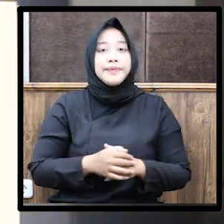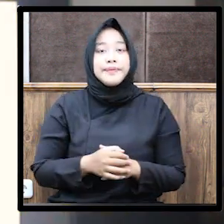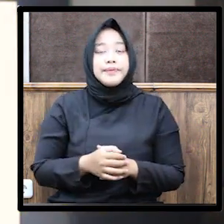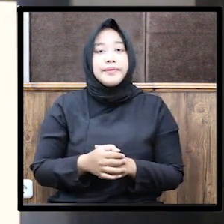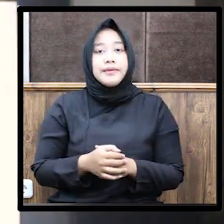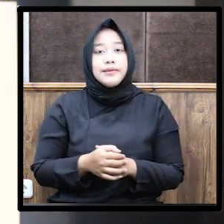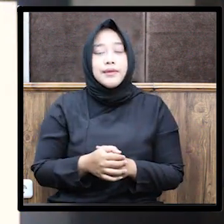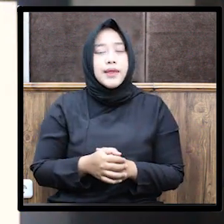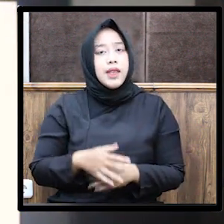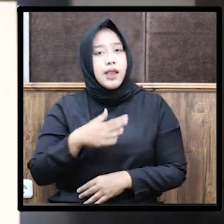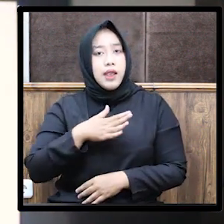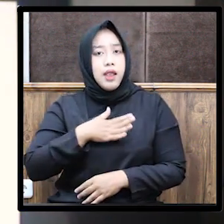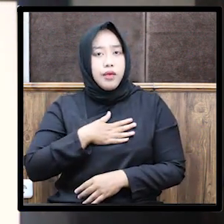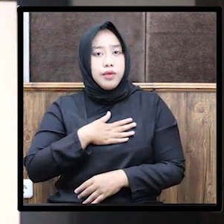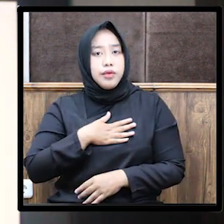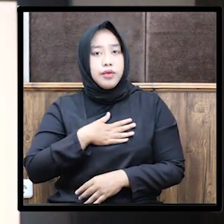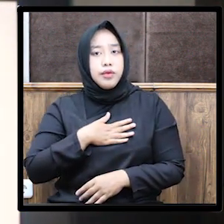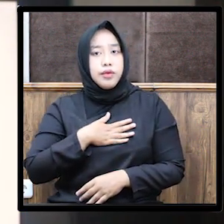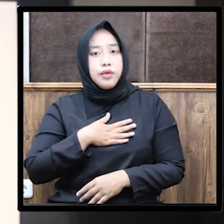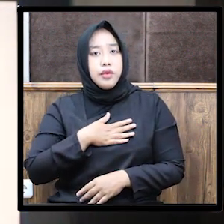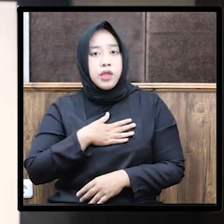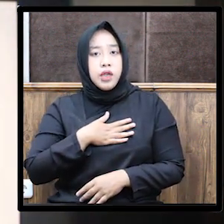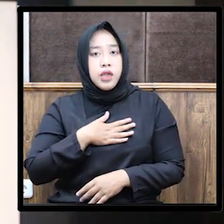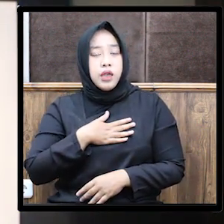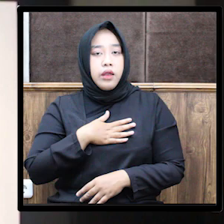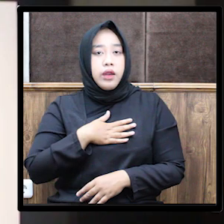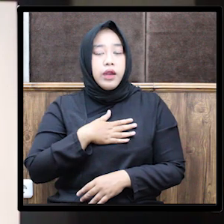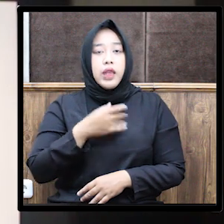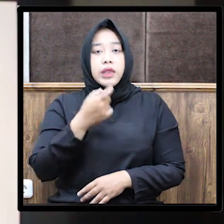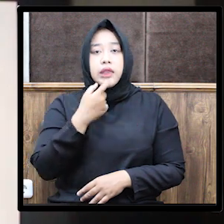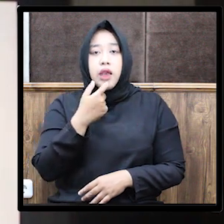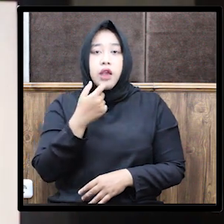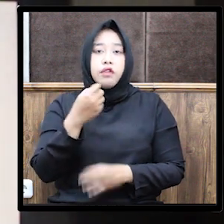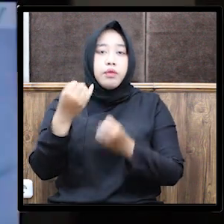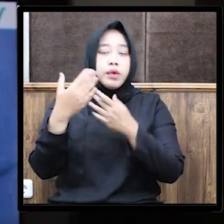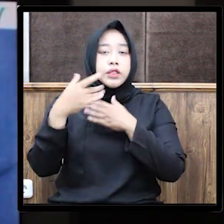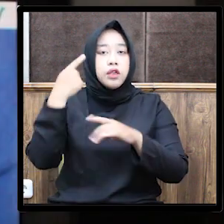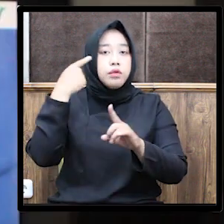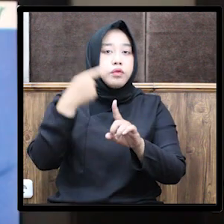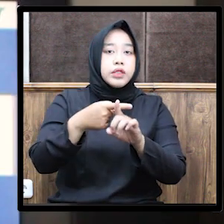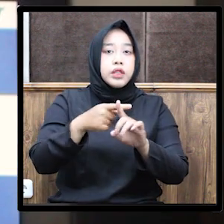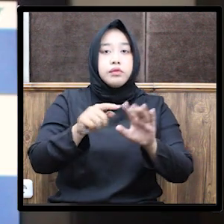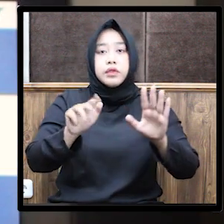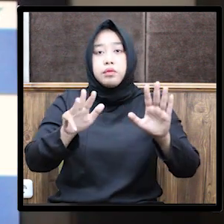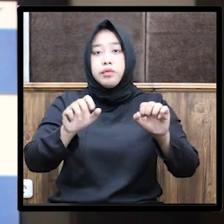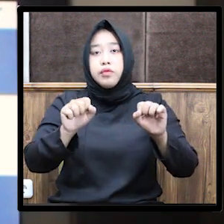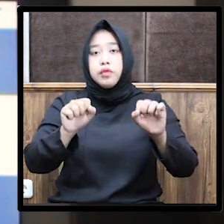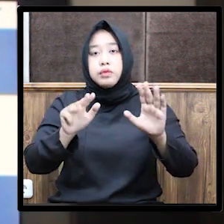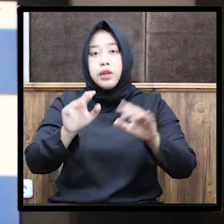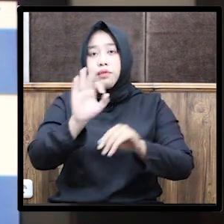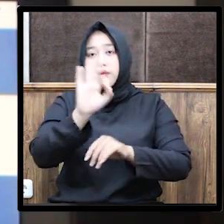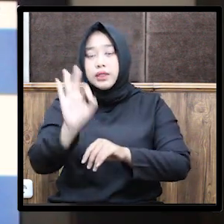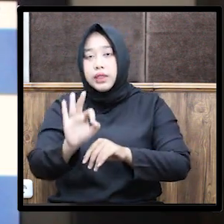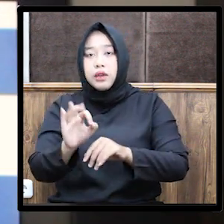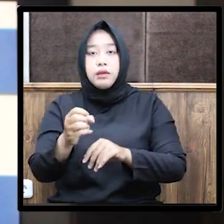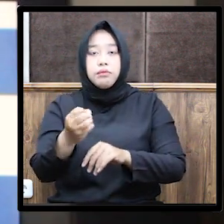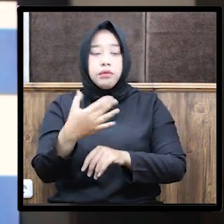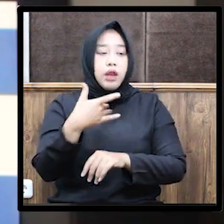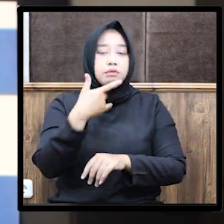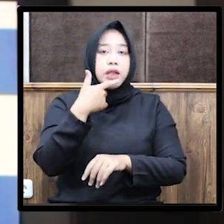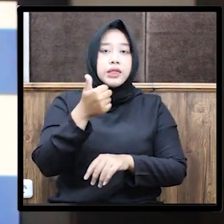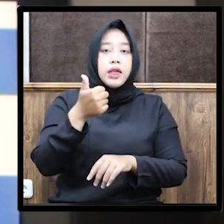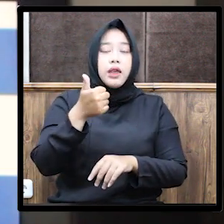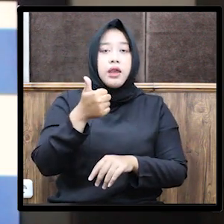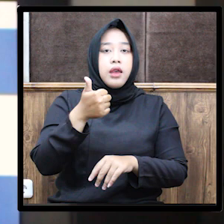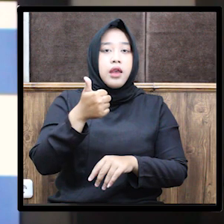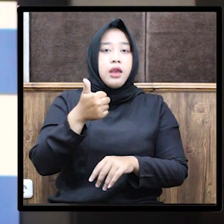survei tadi disimpulkan bahwa sebenarnya yang saya angkat positif adalah tadi